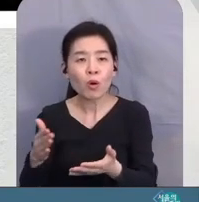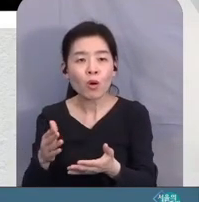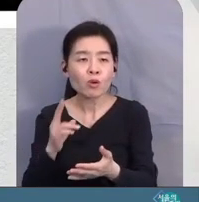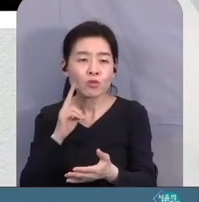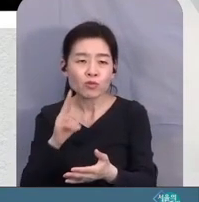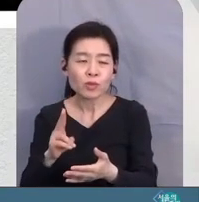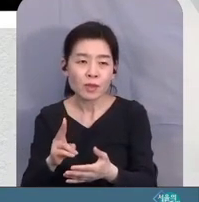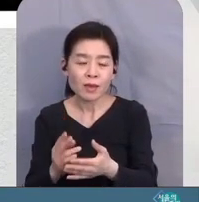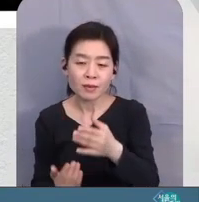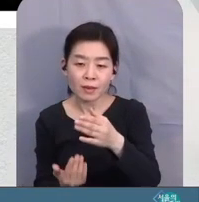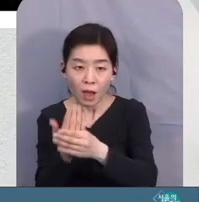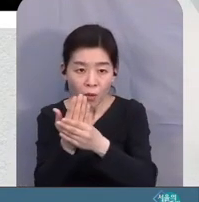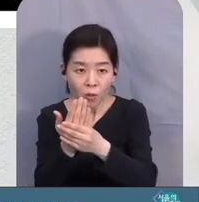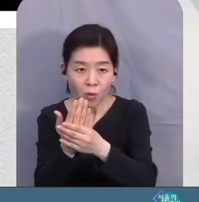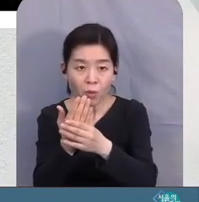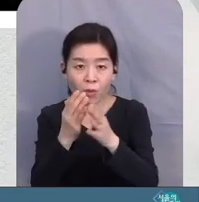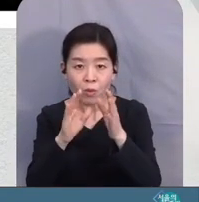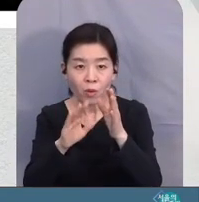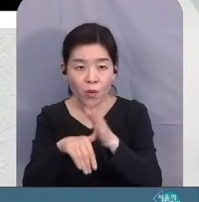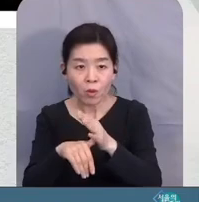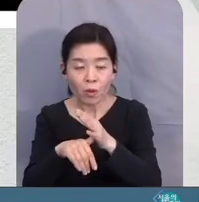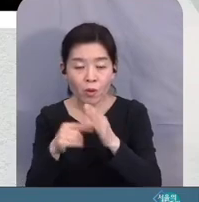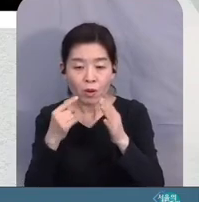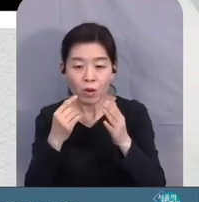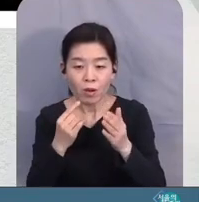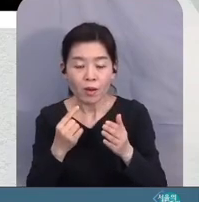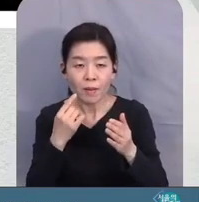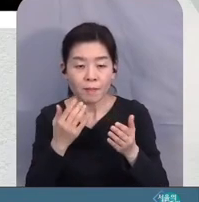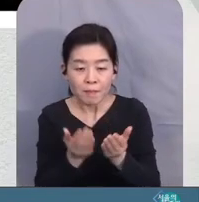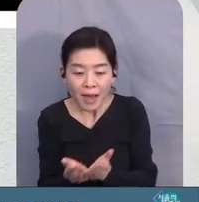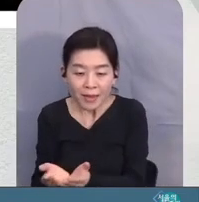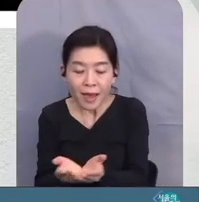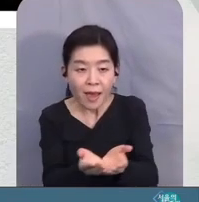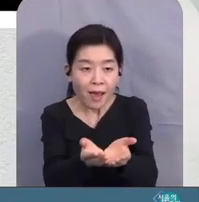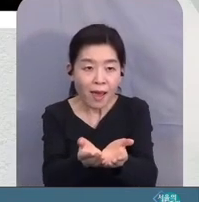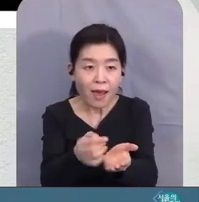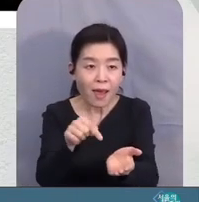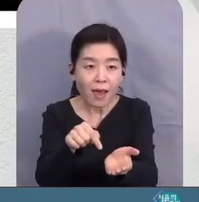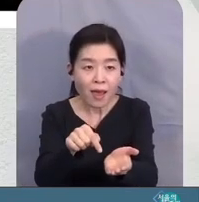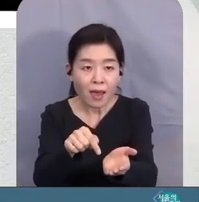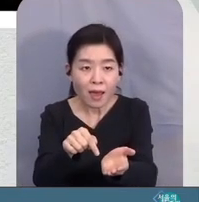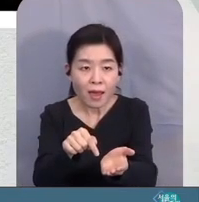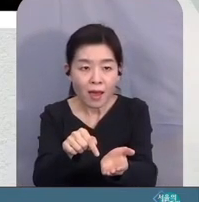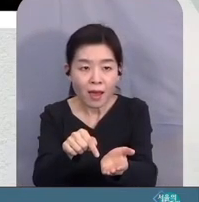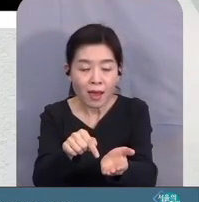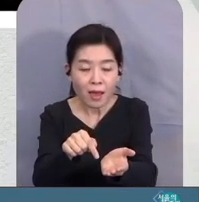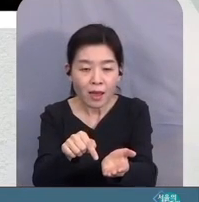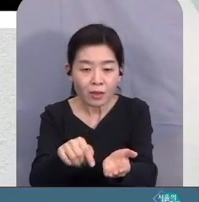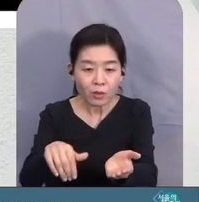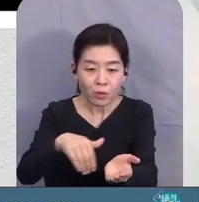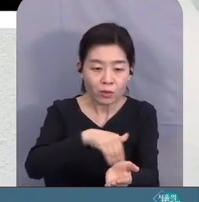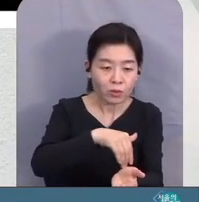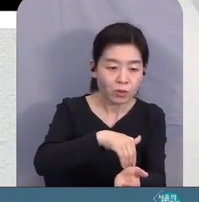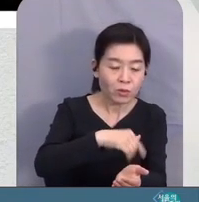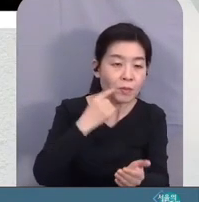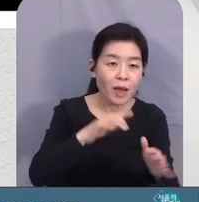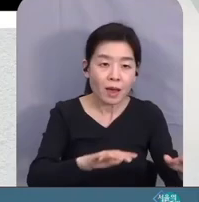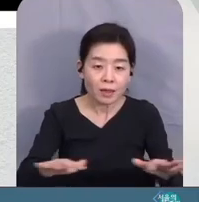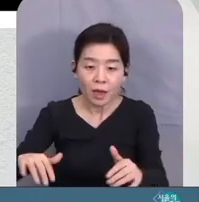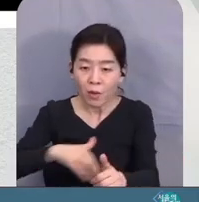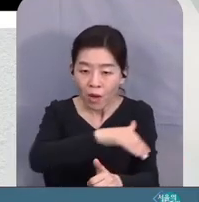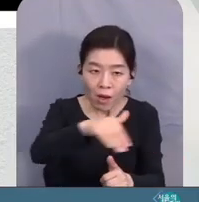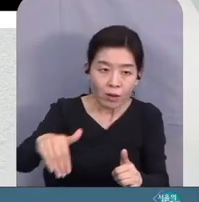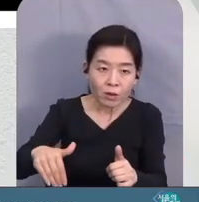중대사고가 일어났을 때 바다로 나가서 환경에 또는 공기 중으로 육지로 나가서 환경에 어떤